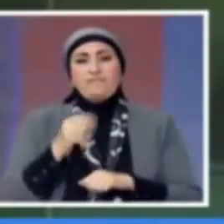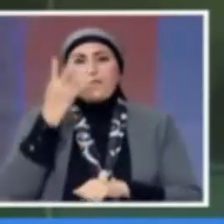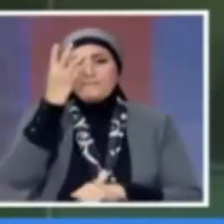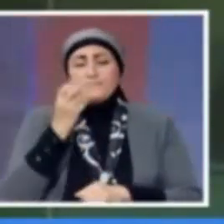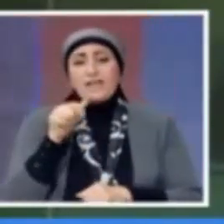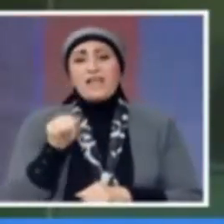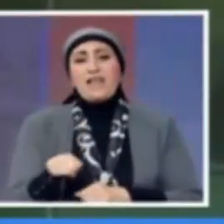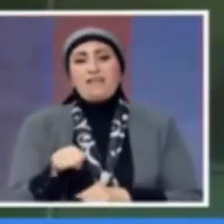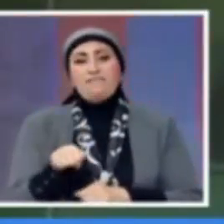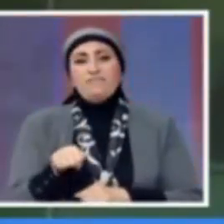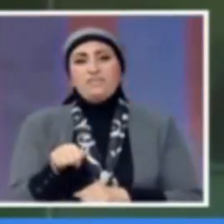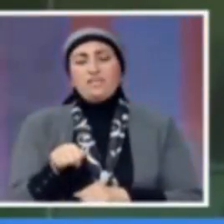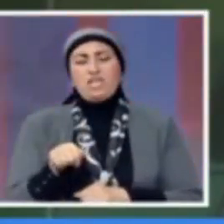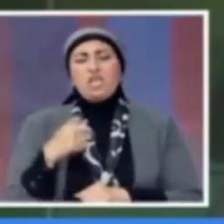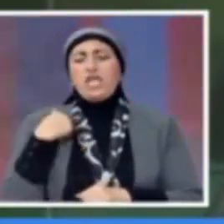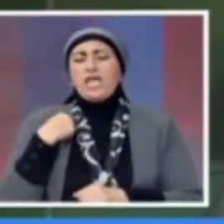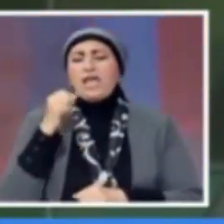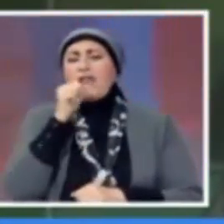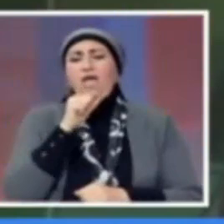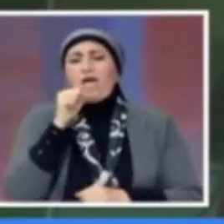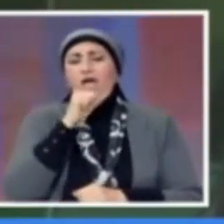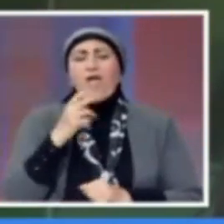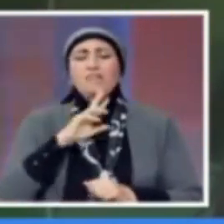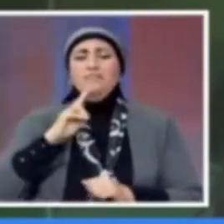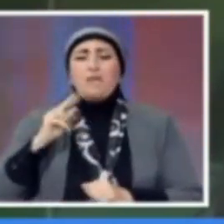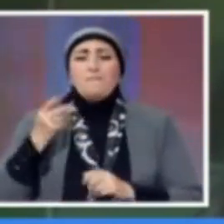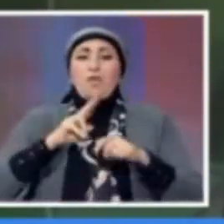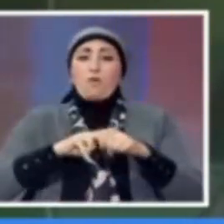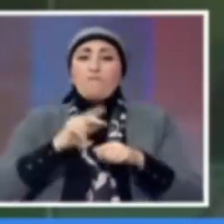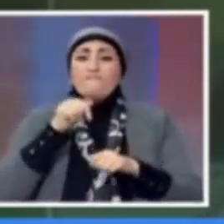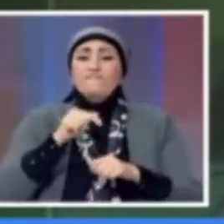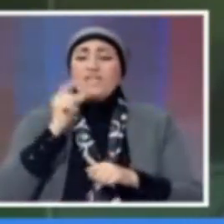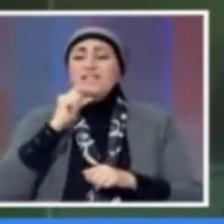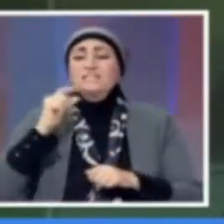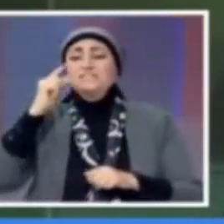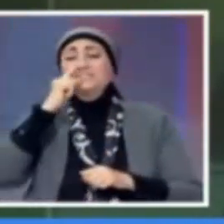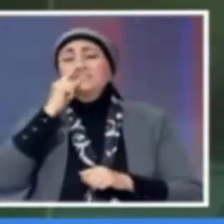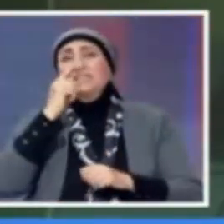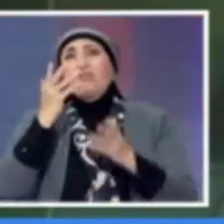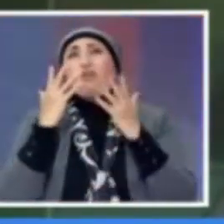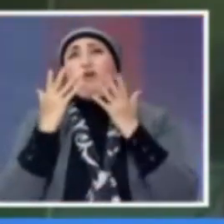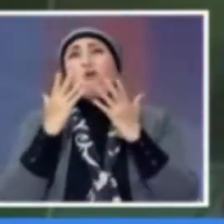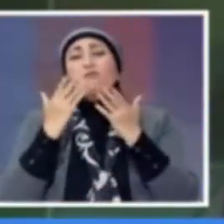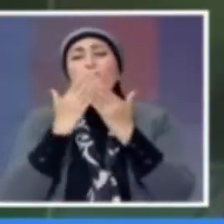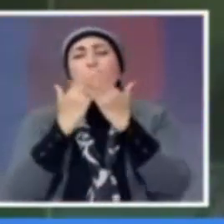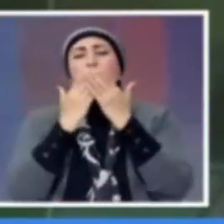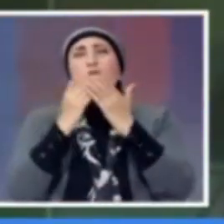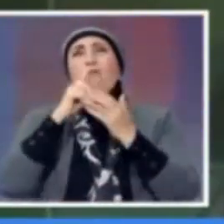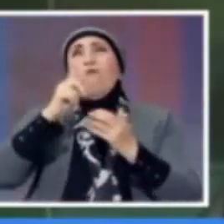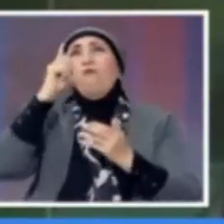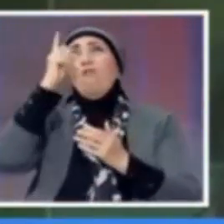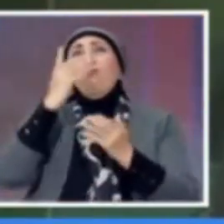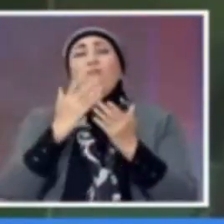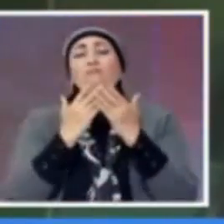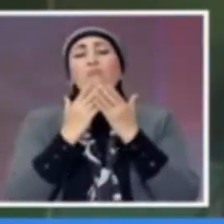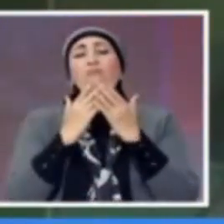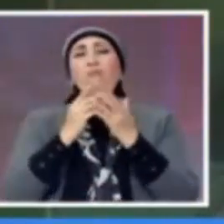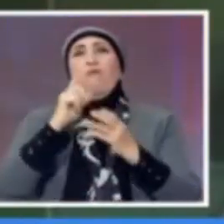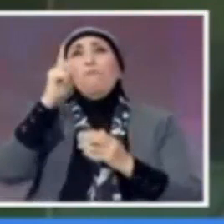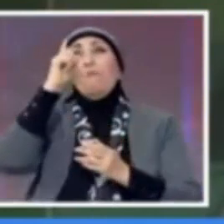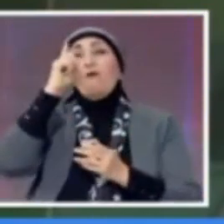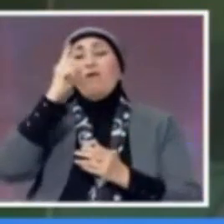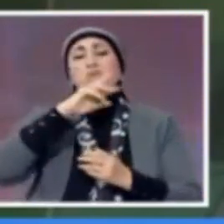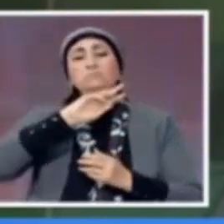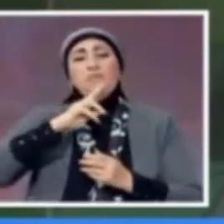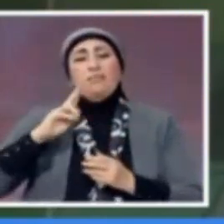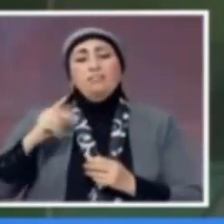أمسيات من كبار المبتهلين والقراء للقرآن الكريم يسجلون في وزارة الأوقاف هنا في بهو هذه الوزارة، وتنقل